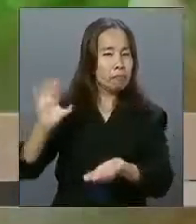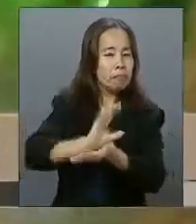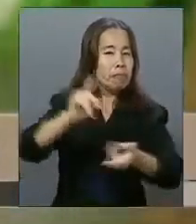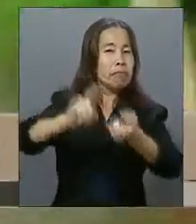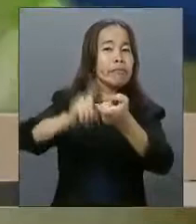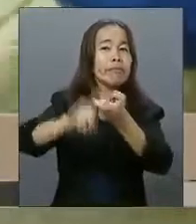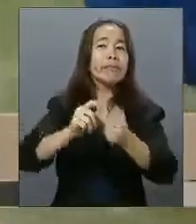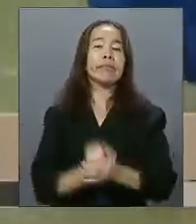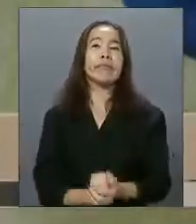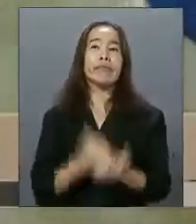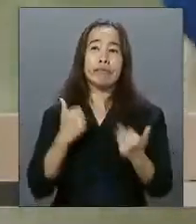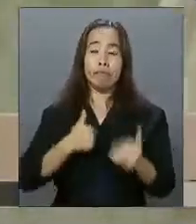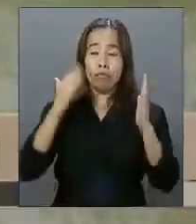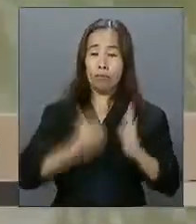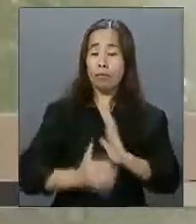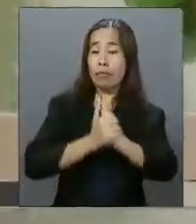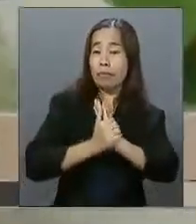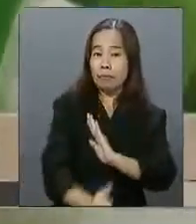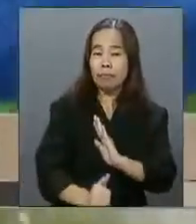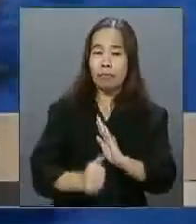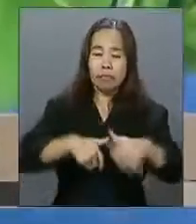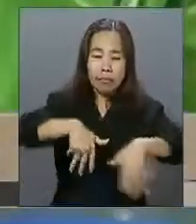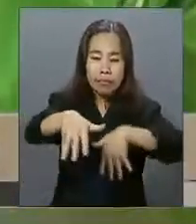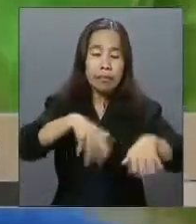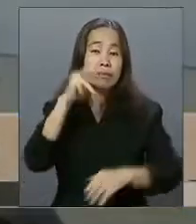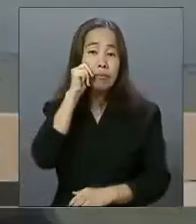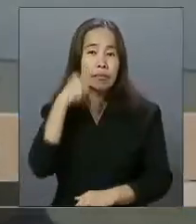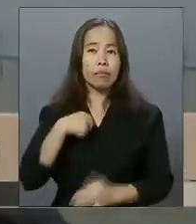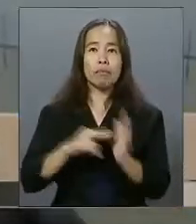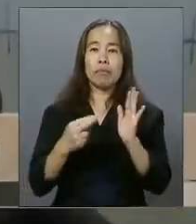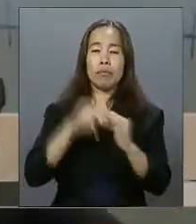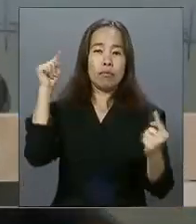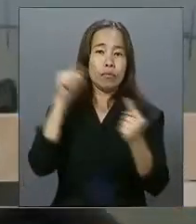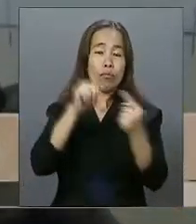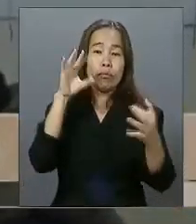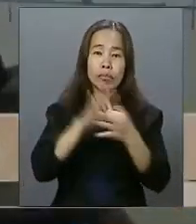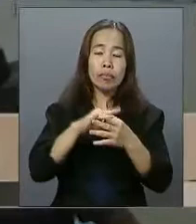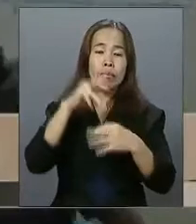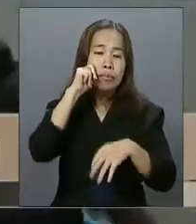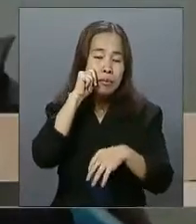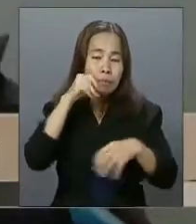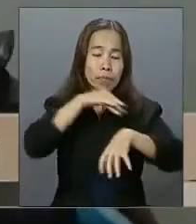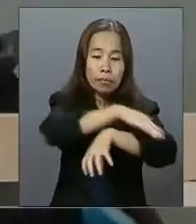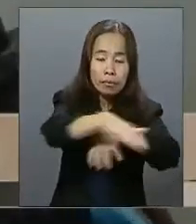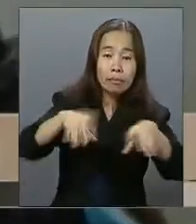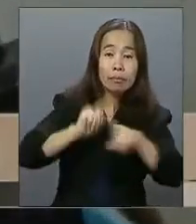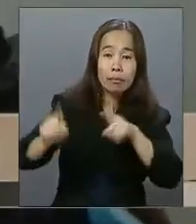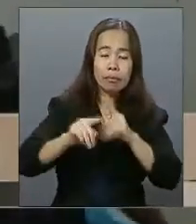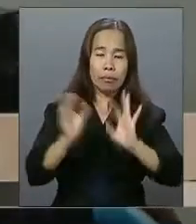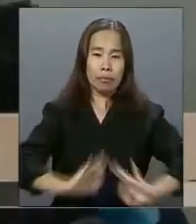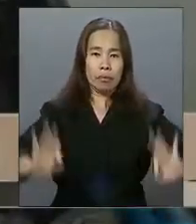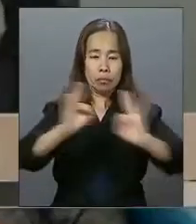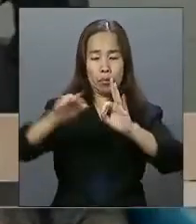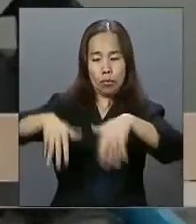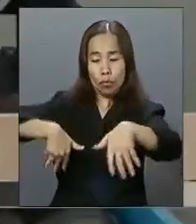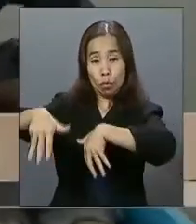งทางผู้เชี่ยวชาญประมงชายฝั่งระบุนะคะว่าการเข้าถึงทรัพยากรและความมั่นคงทางอาหารเป็นปัญหาใหญ่ที่หลายชุมชนรอ